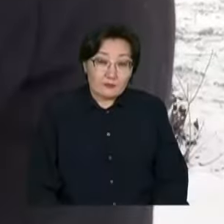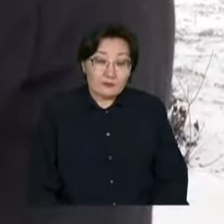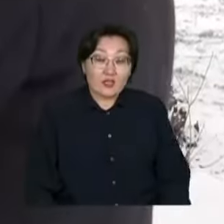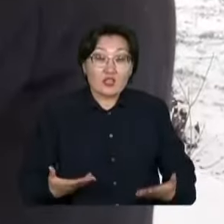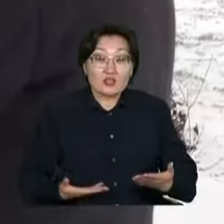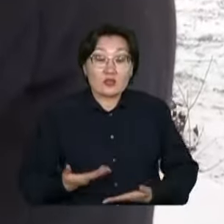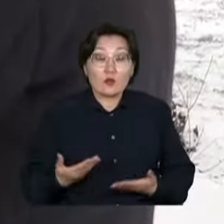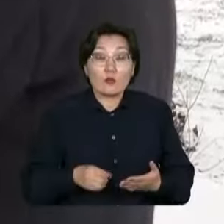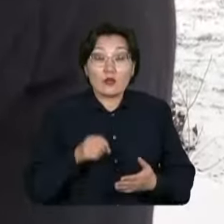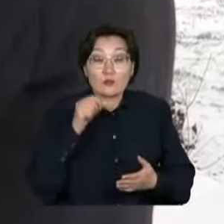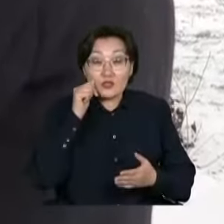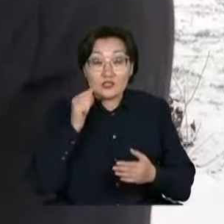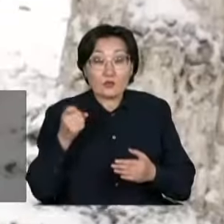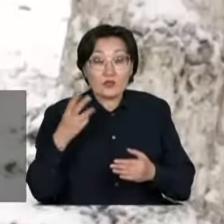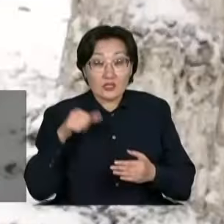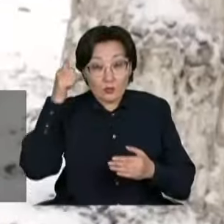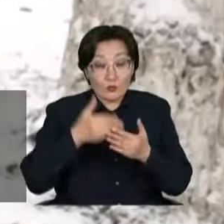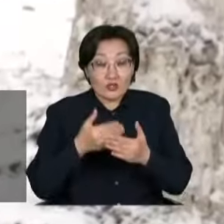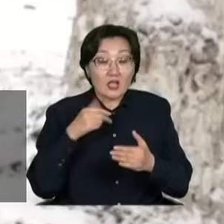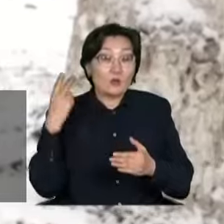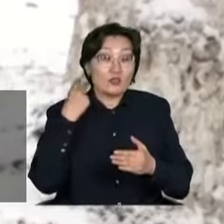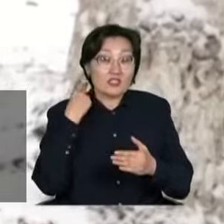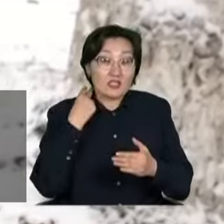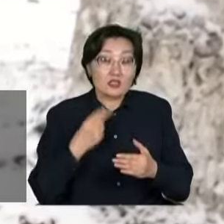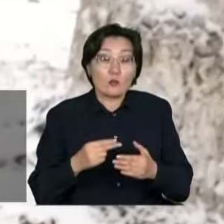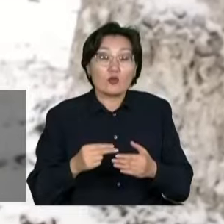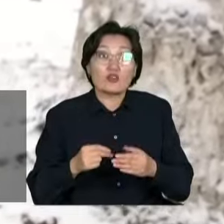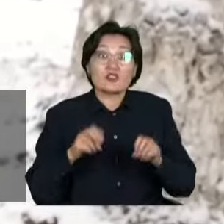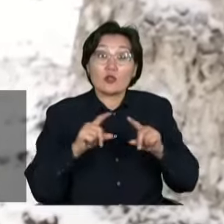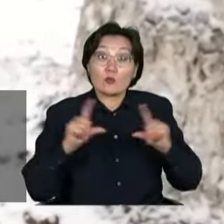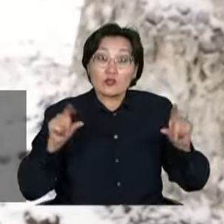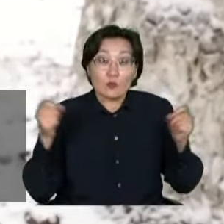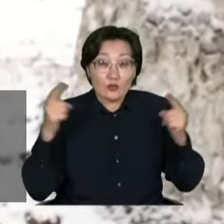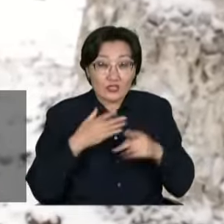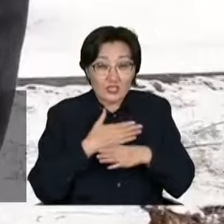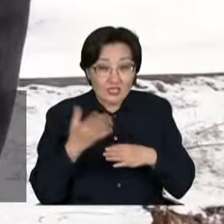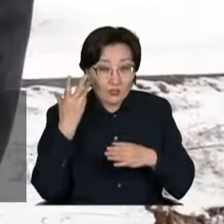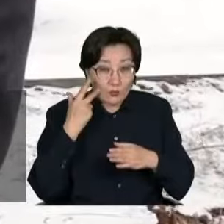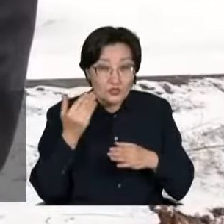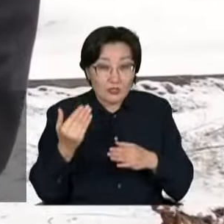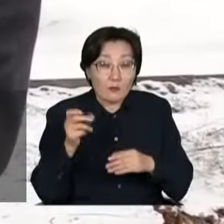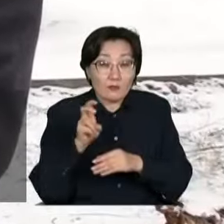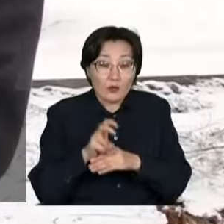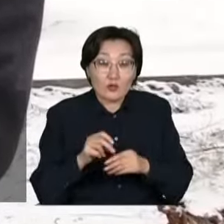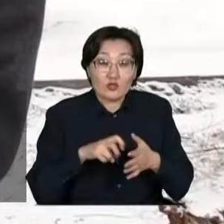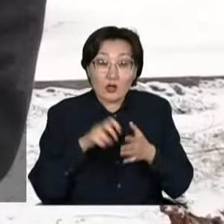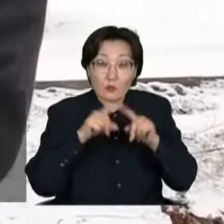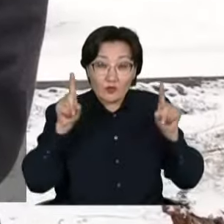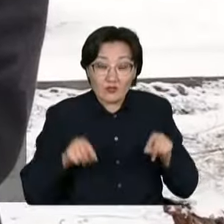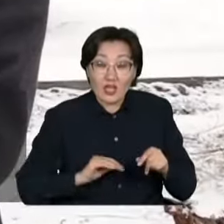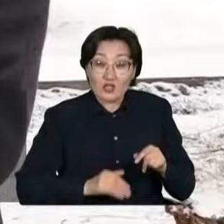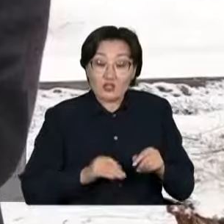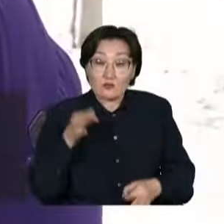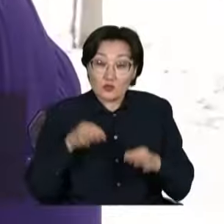Житель Тараза Наимбек Бакбанов несколько лет назад задолжал фискальным органам, но узнал он об этом лишь тогда, когда к нему пришло письмо от частного